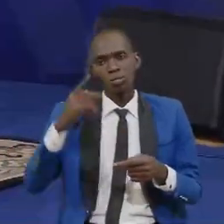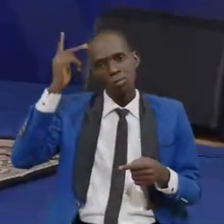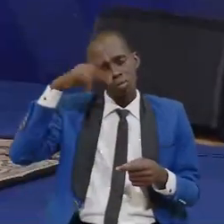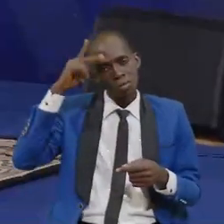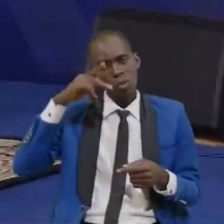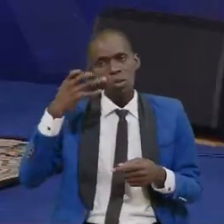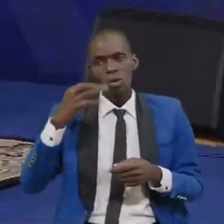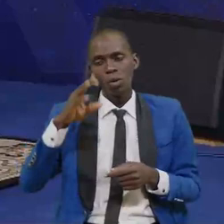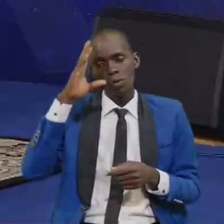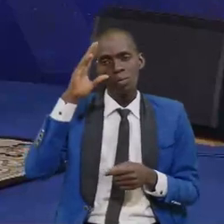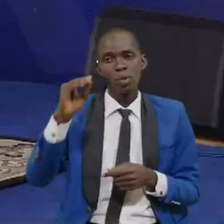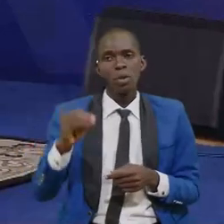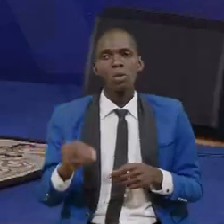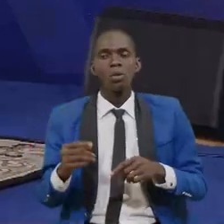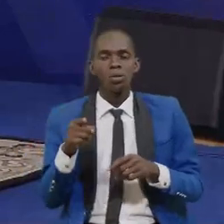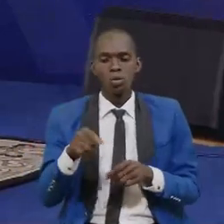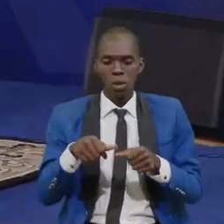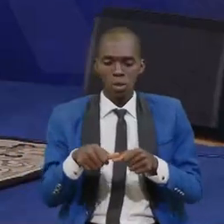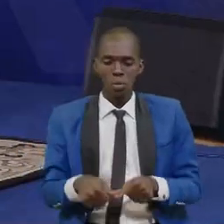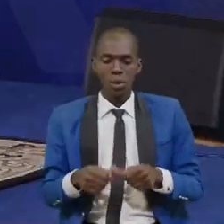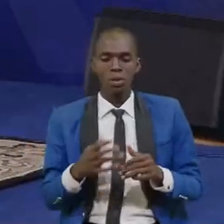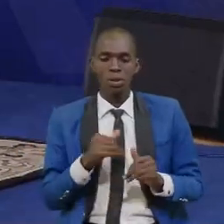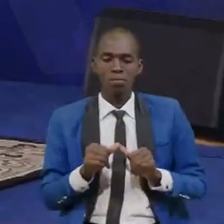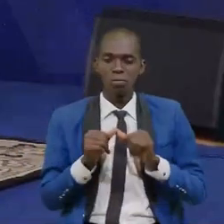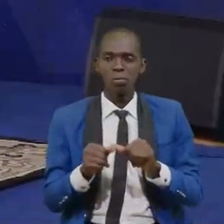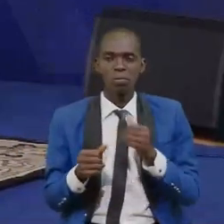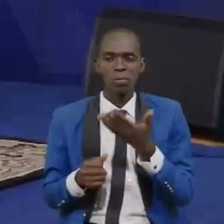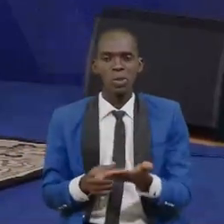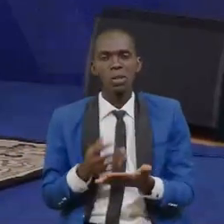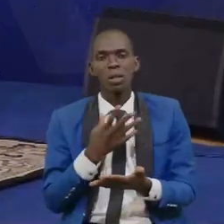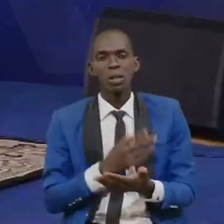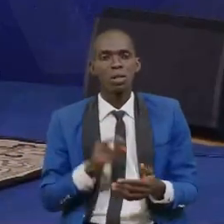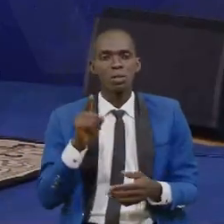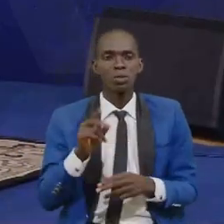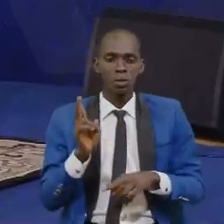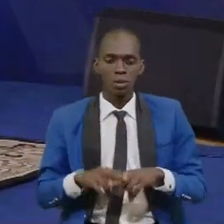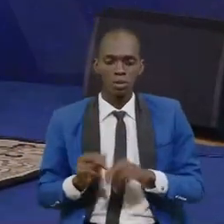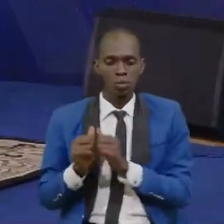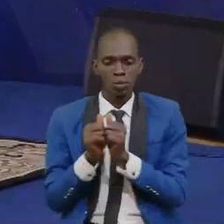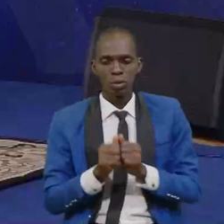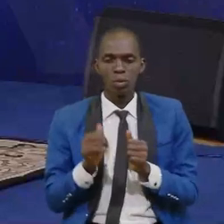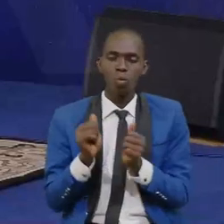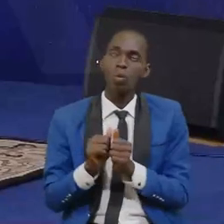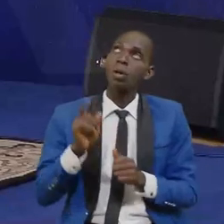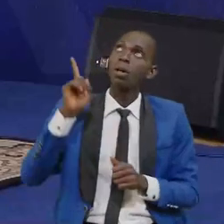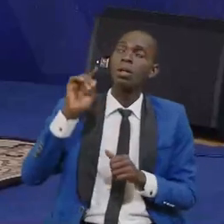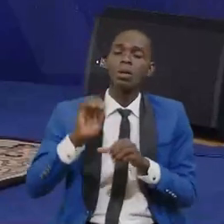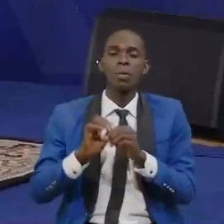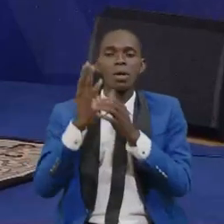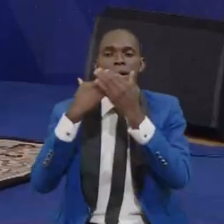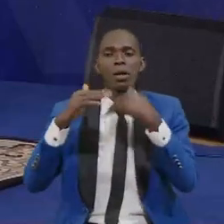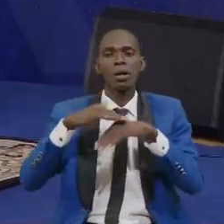hommes. Tu demeures et tu restes là-bas et tu es assis ensemble avec lui dans les lieux